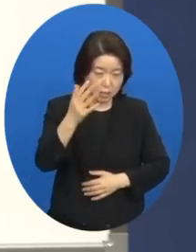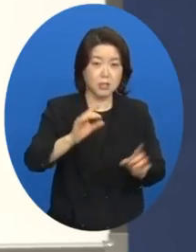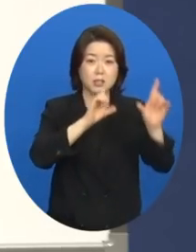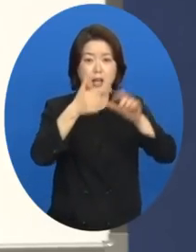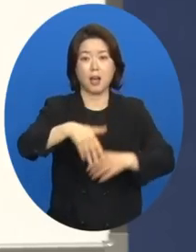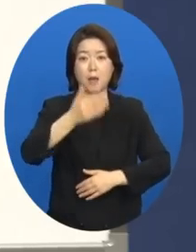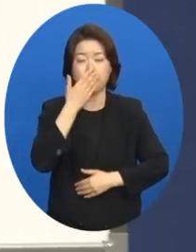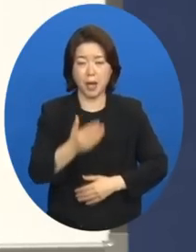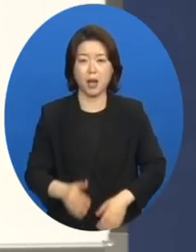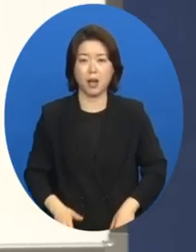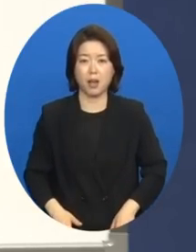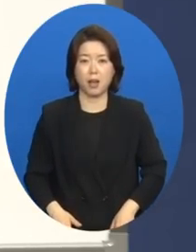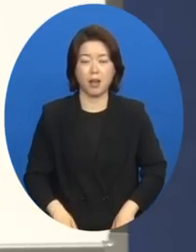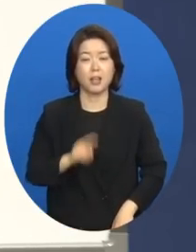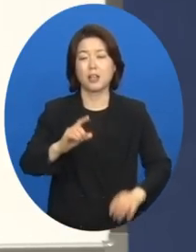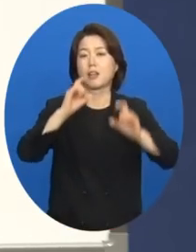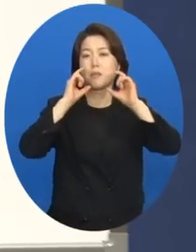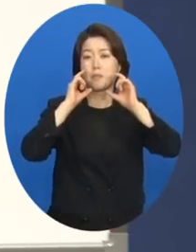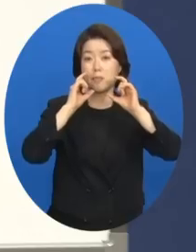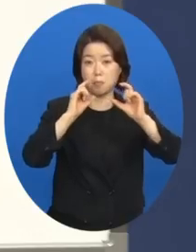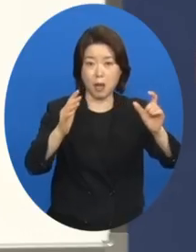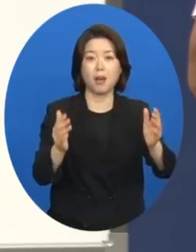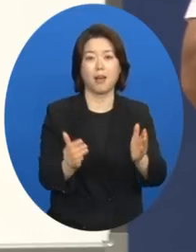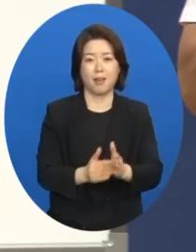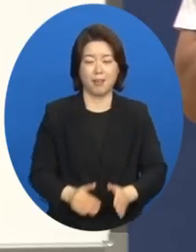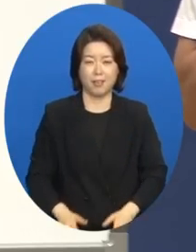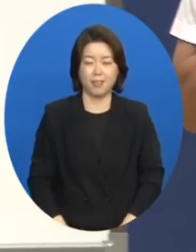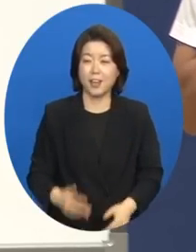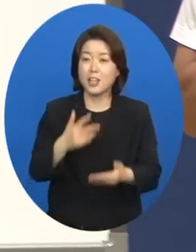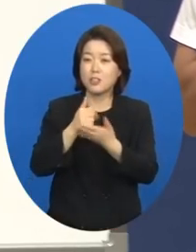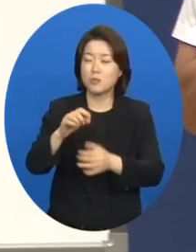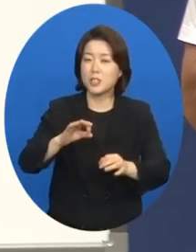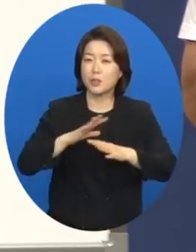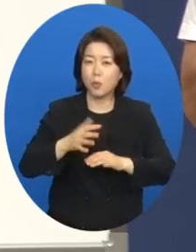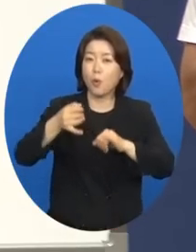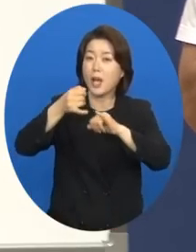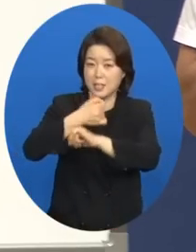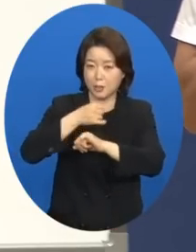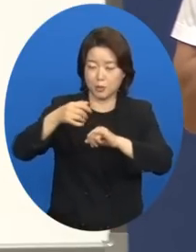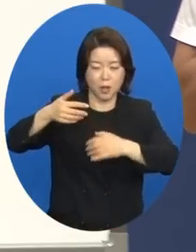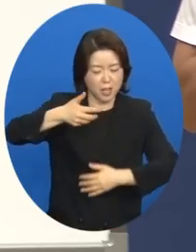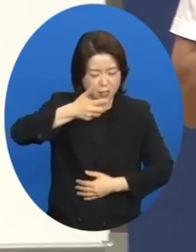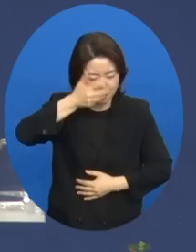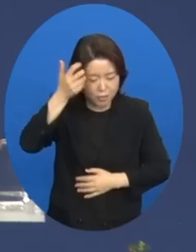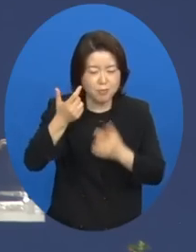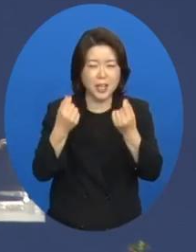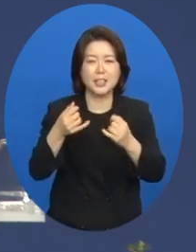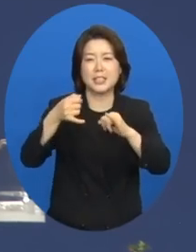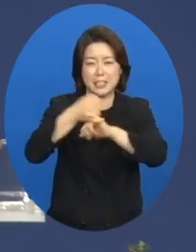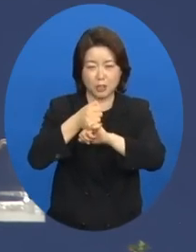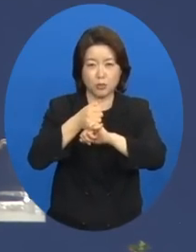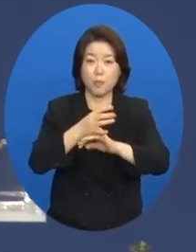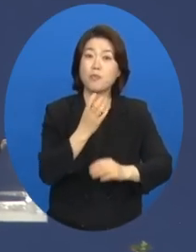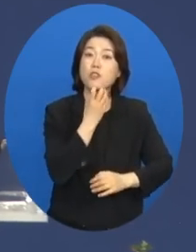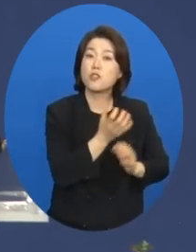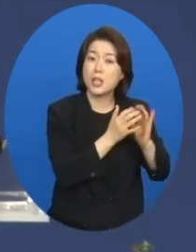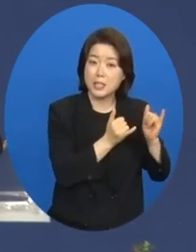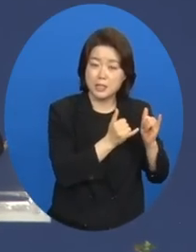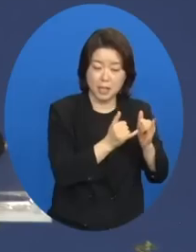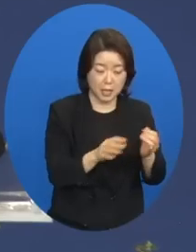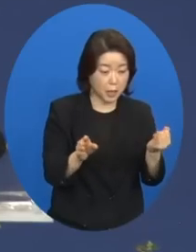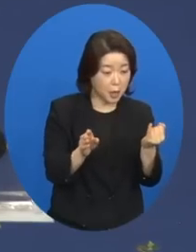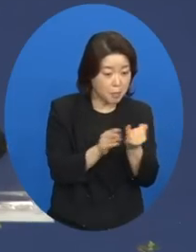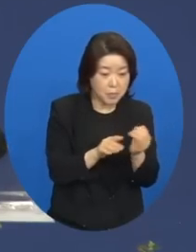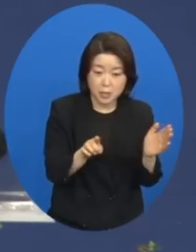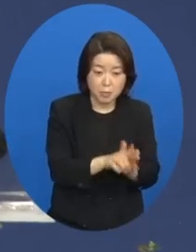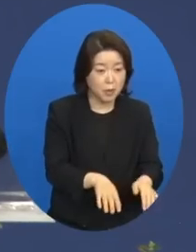있다 라고 선언해 주셨습니다. 자, 그럼 주님의 이 놀라운 약속, 꿈과 같은 이 약속, 유대인이 모태신앙이